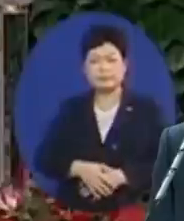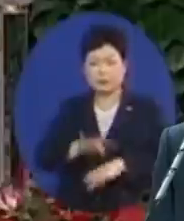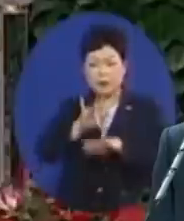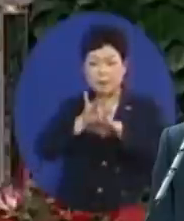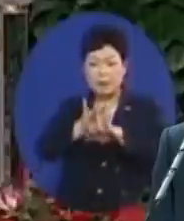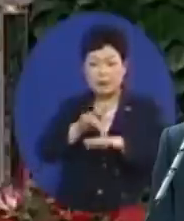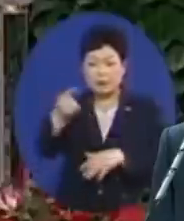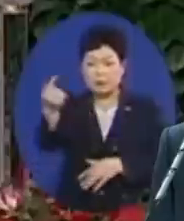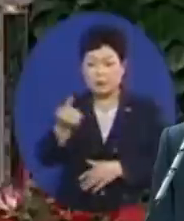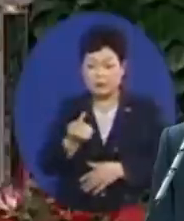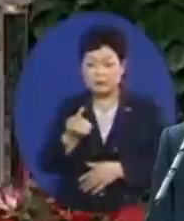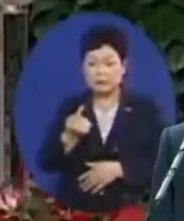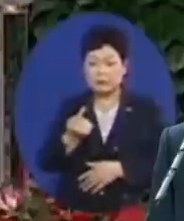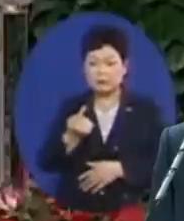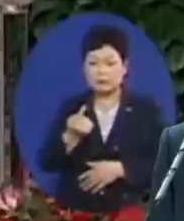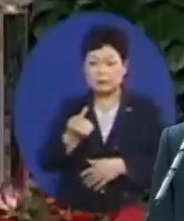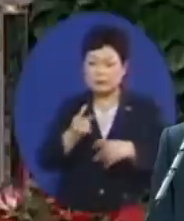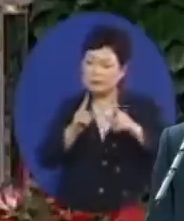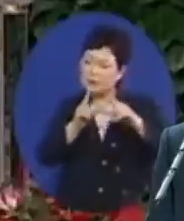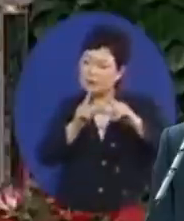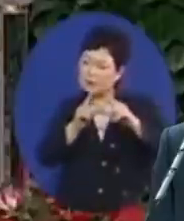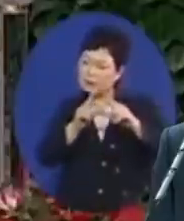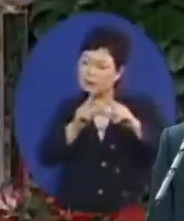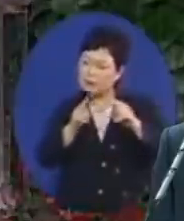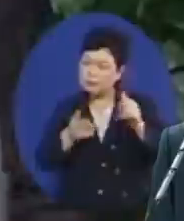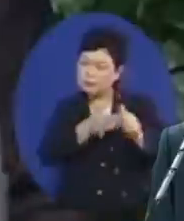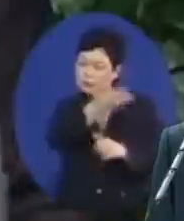마귀가 와서 거의 여러분에게